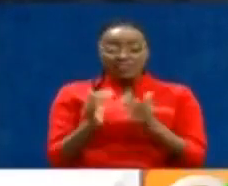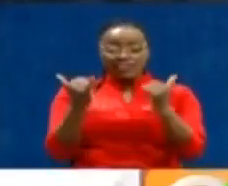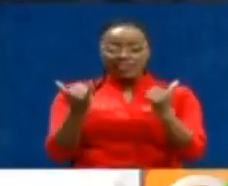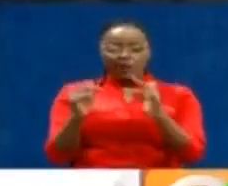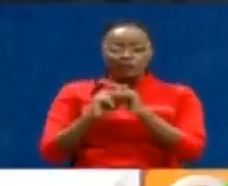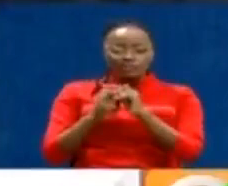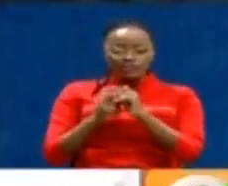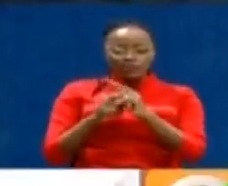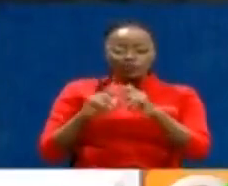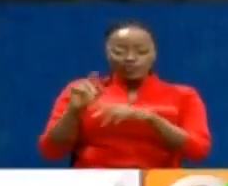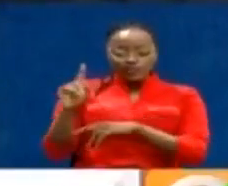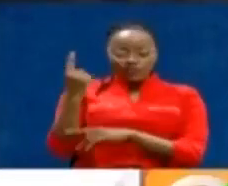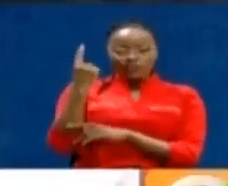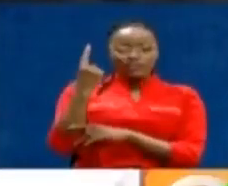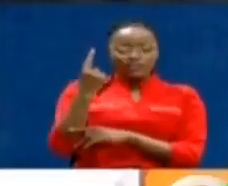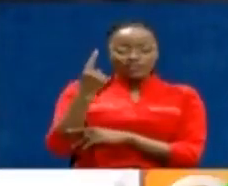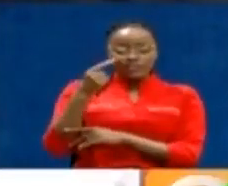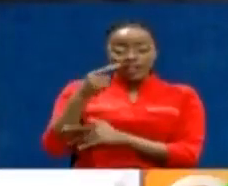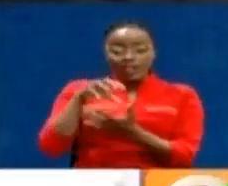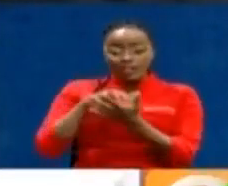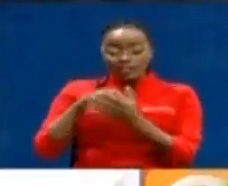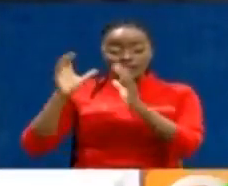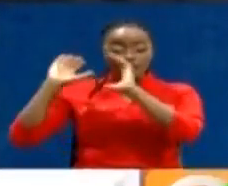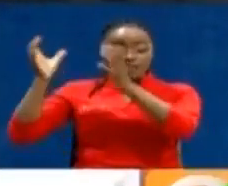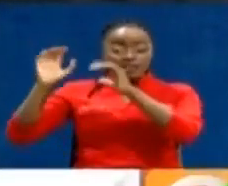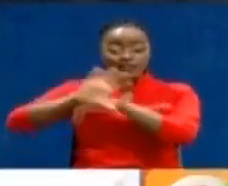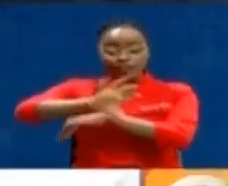sasa tangu tupate kisa cha kwanza, kaunti ya Kilifi